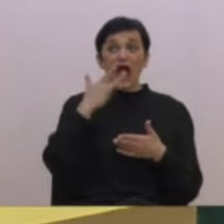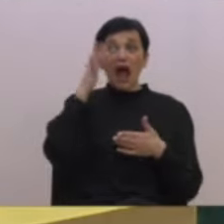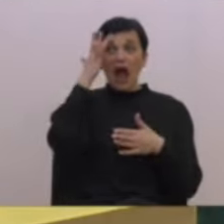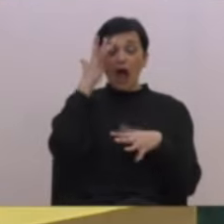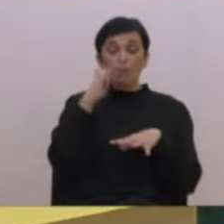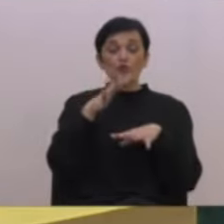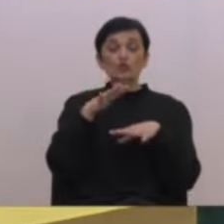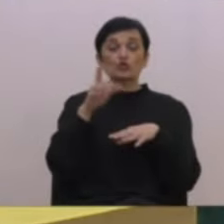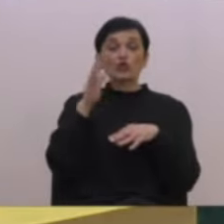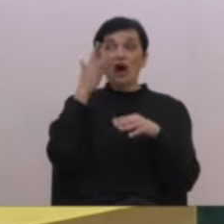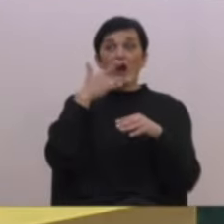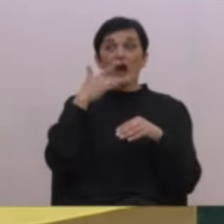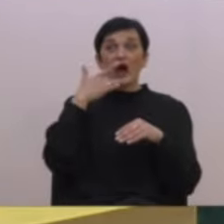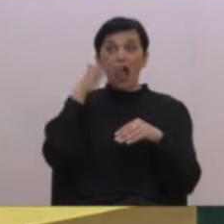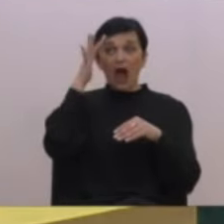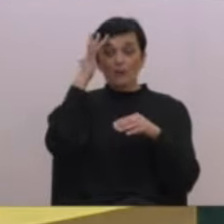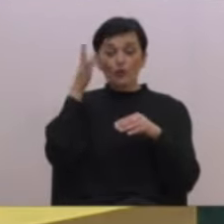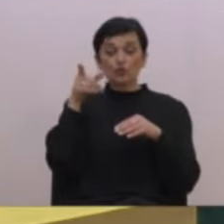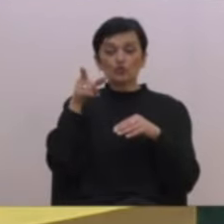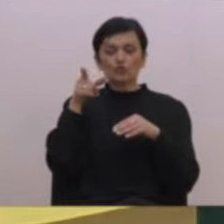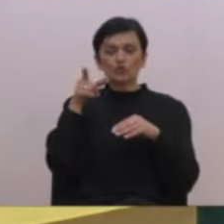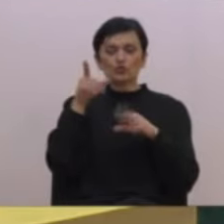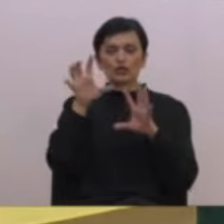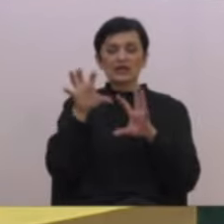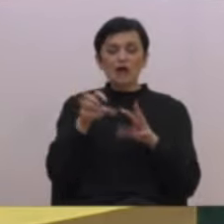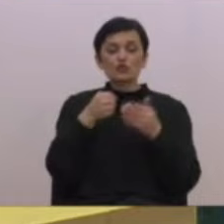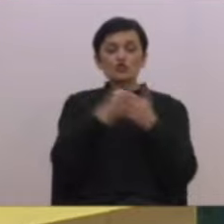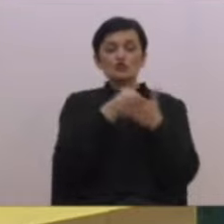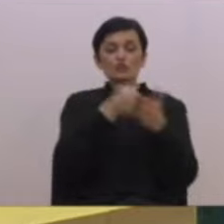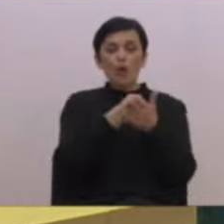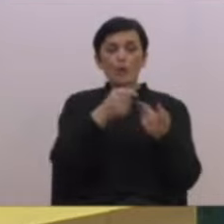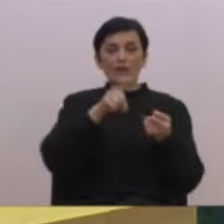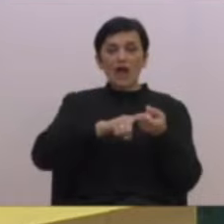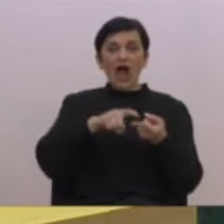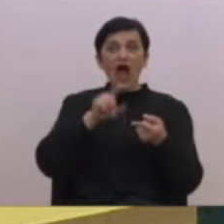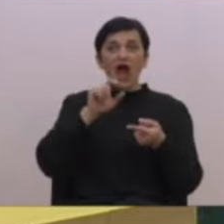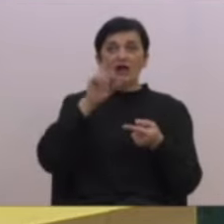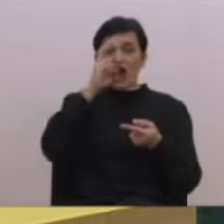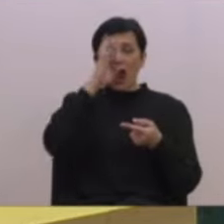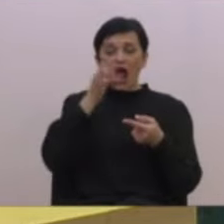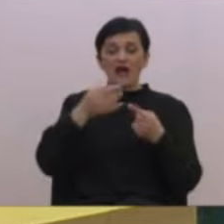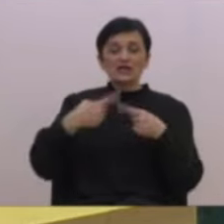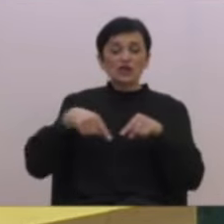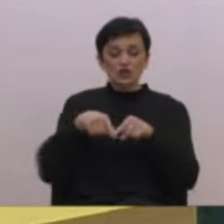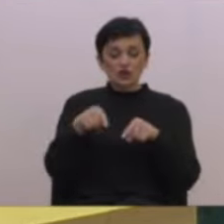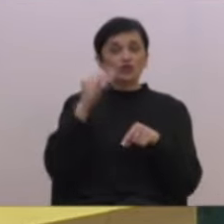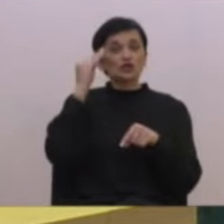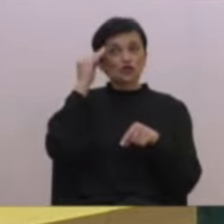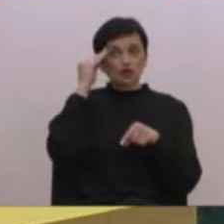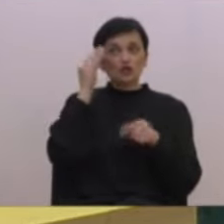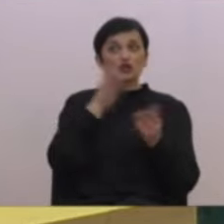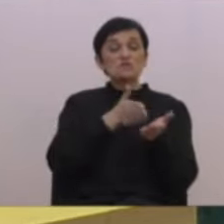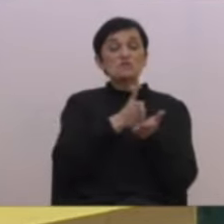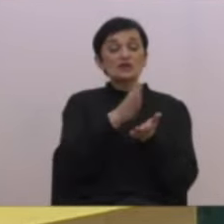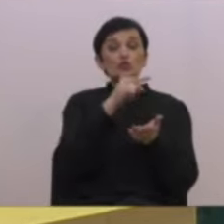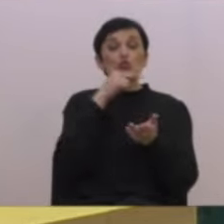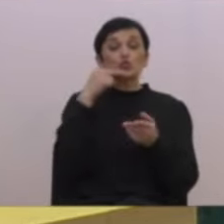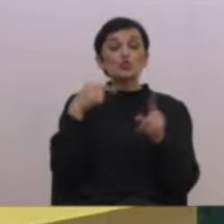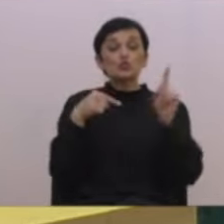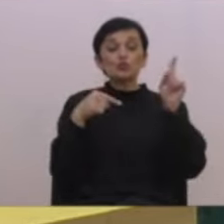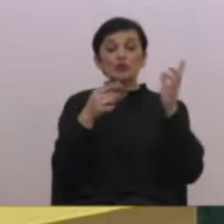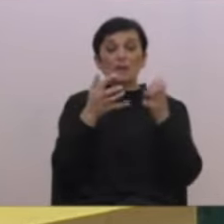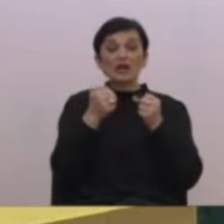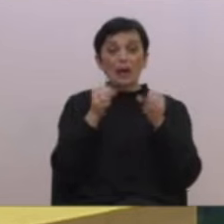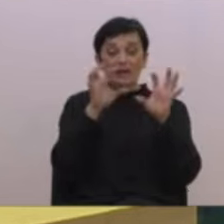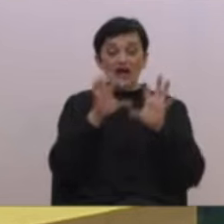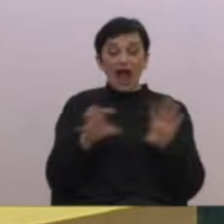ლობის წეხება და არაფერშვაში არის NGO-სთან. ხო, შინ არსობრივად ეს არის იდენტური და მიზნებით რუსული იმ რუსეთში მიღებულ